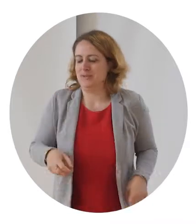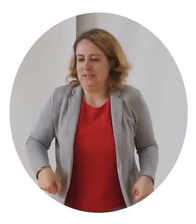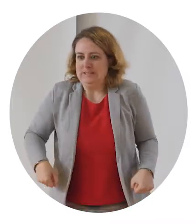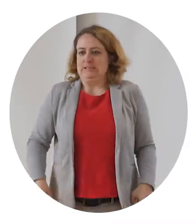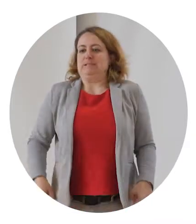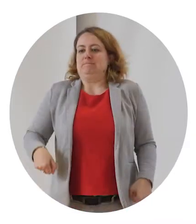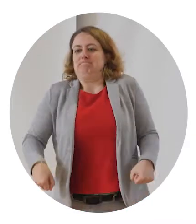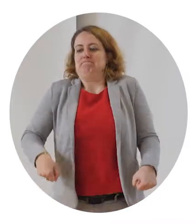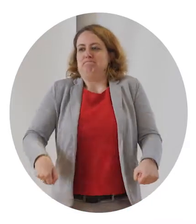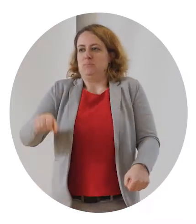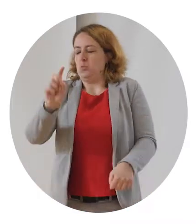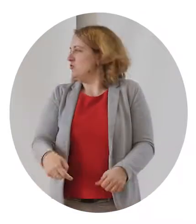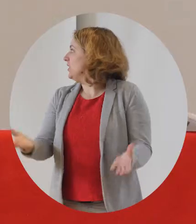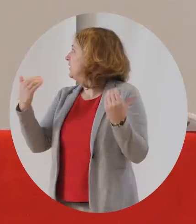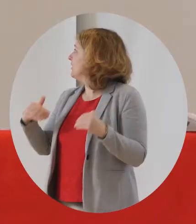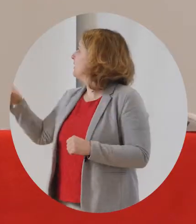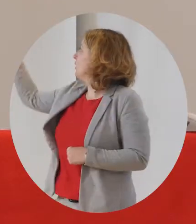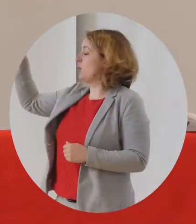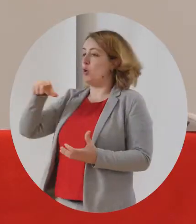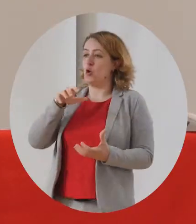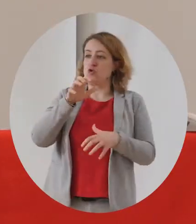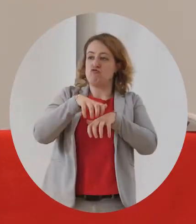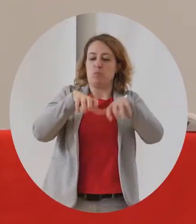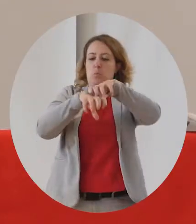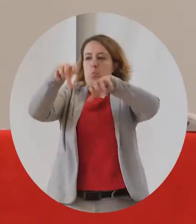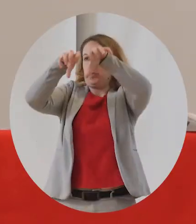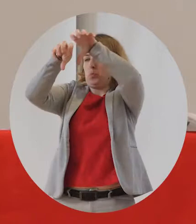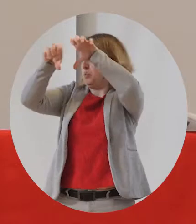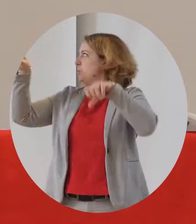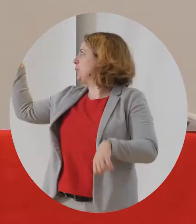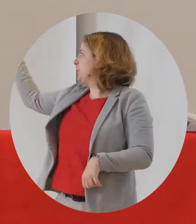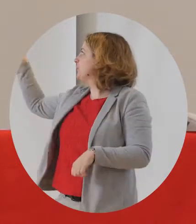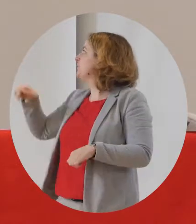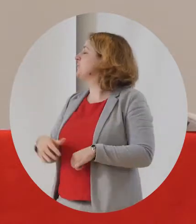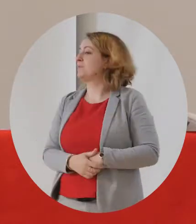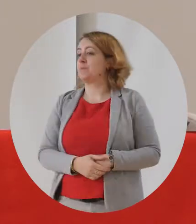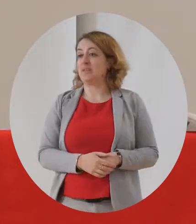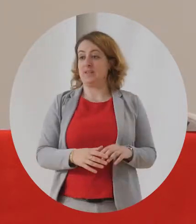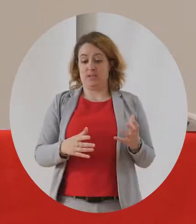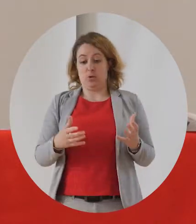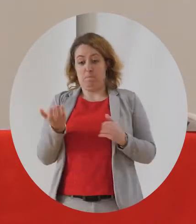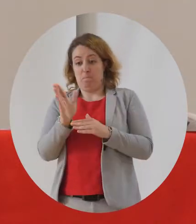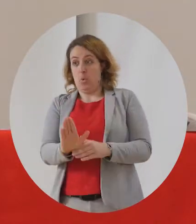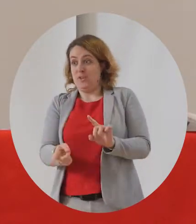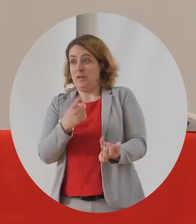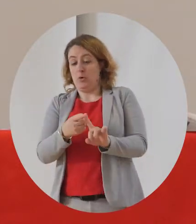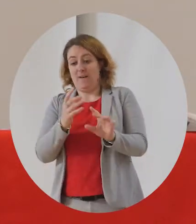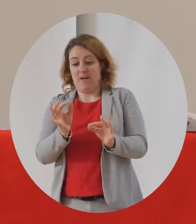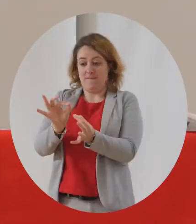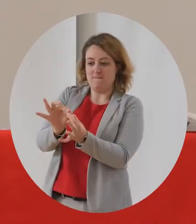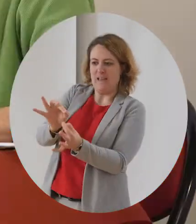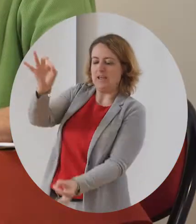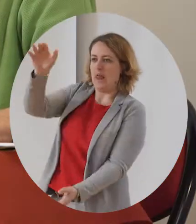y a l'empilement des cubes qui montrent que la verticalité, il